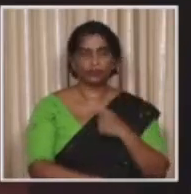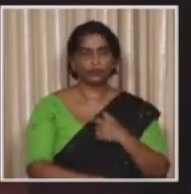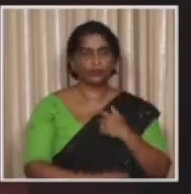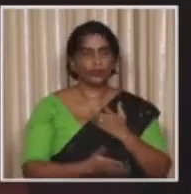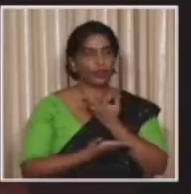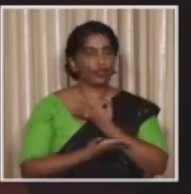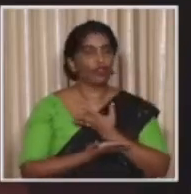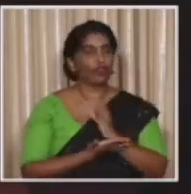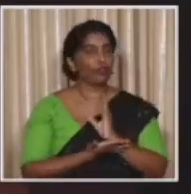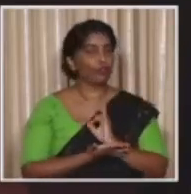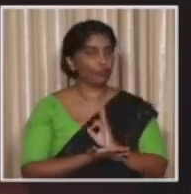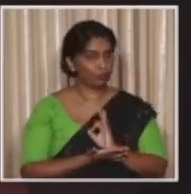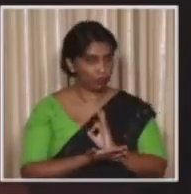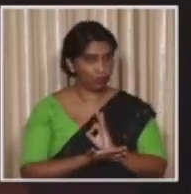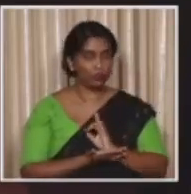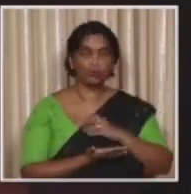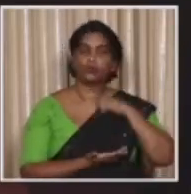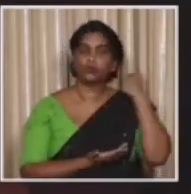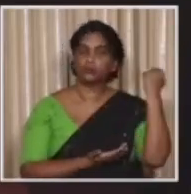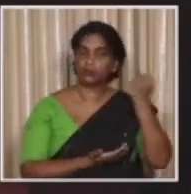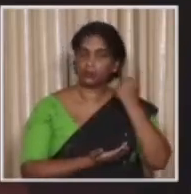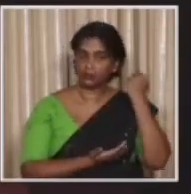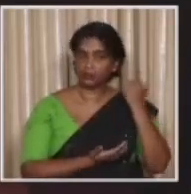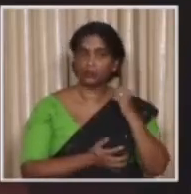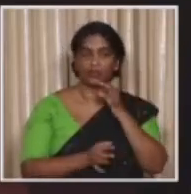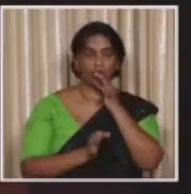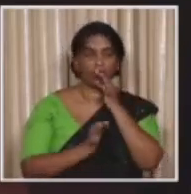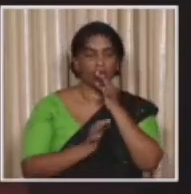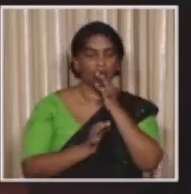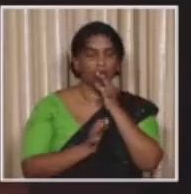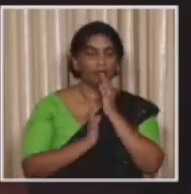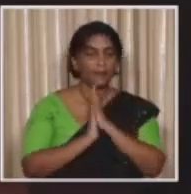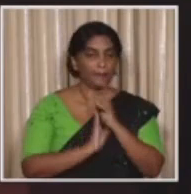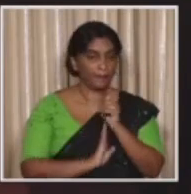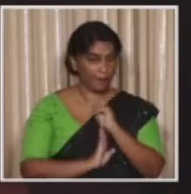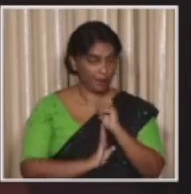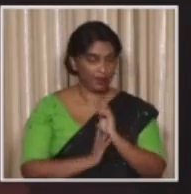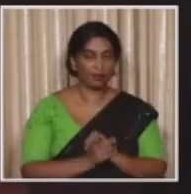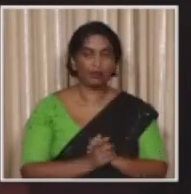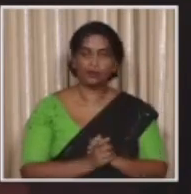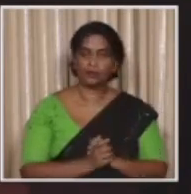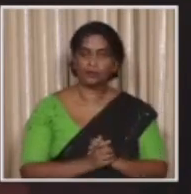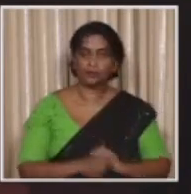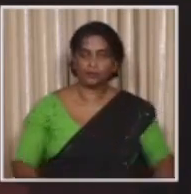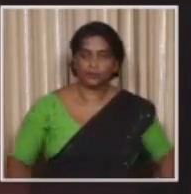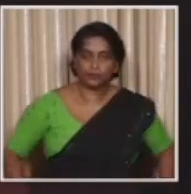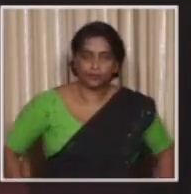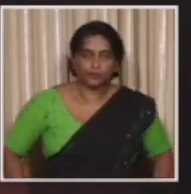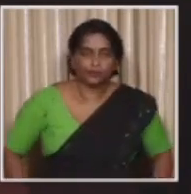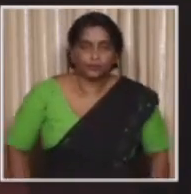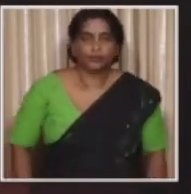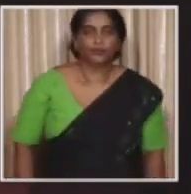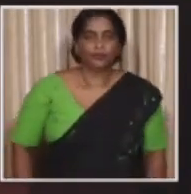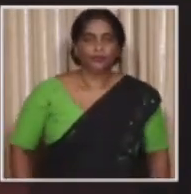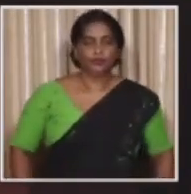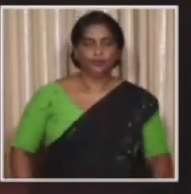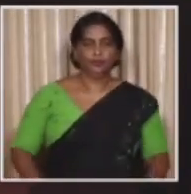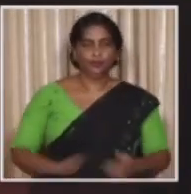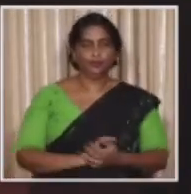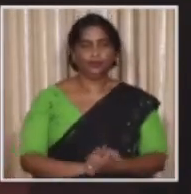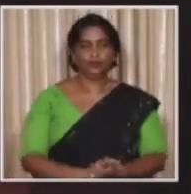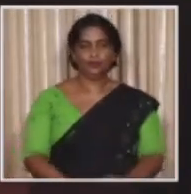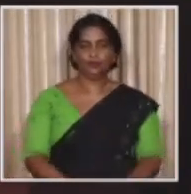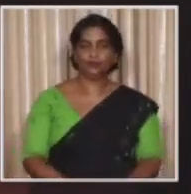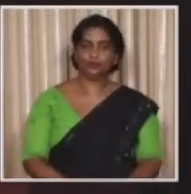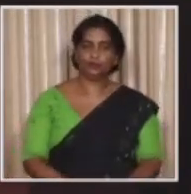ලෞතර බුදුරජාණන් වහන්සේ දේශනා කරපු වසල සූත්‍රය නජච්ඡා වසලෝ හෝති නජච්ඡා හෝති